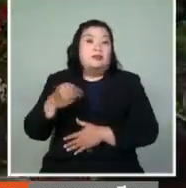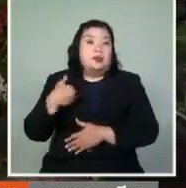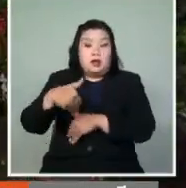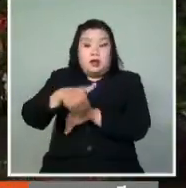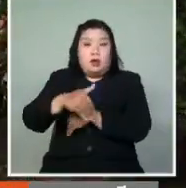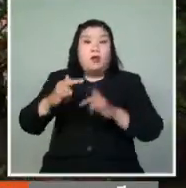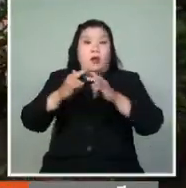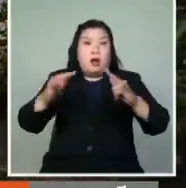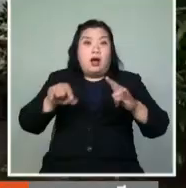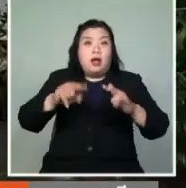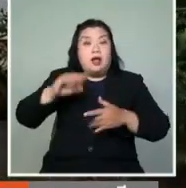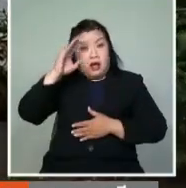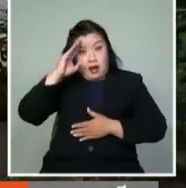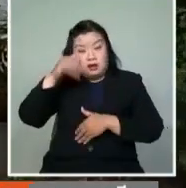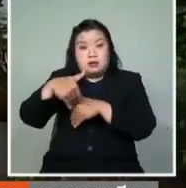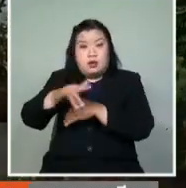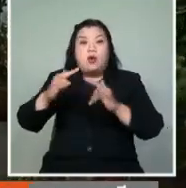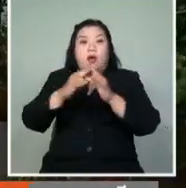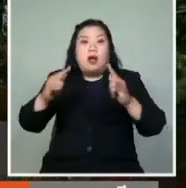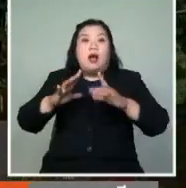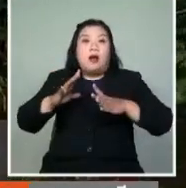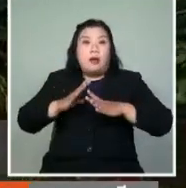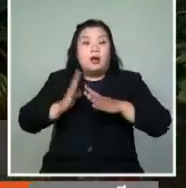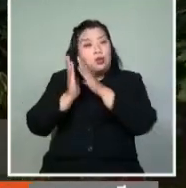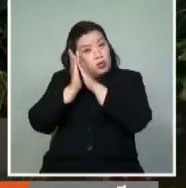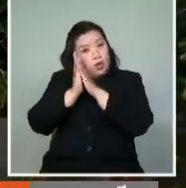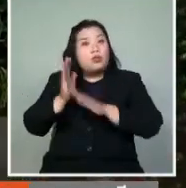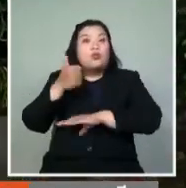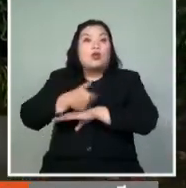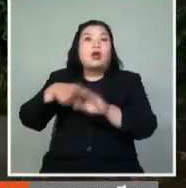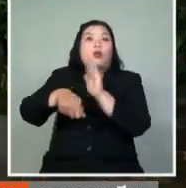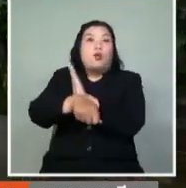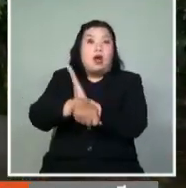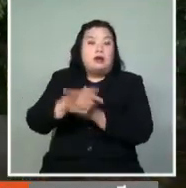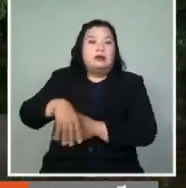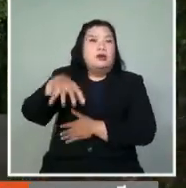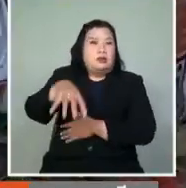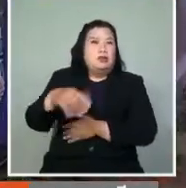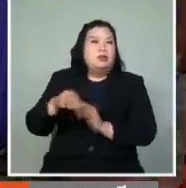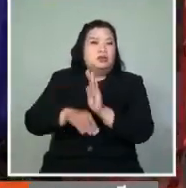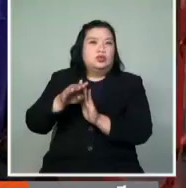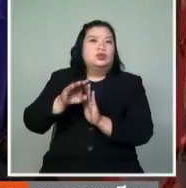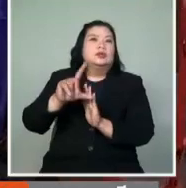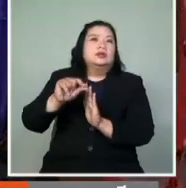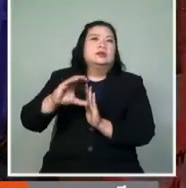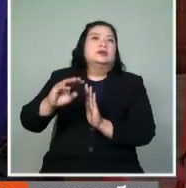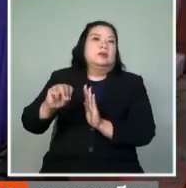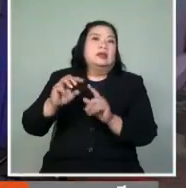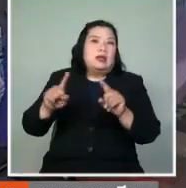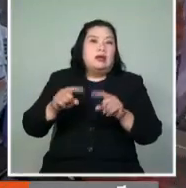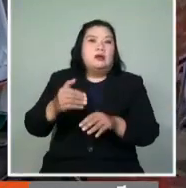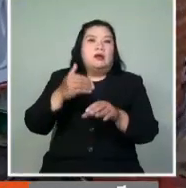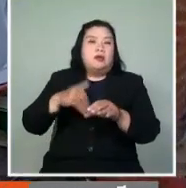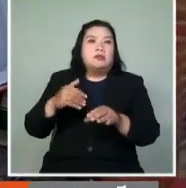หน้าจวนผู้ราชการจังหวัดนครราชสีมาซึ่งน้ำเนี่ยท่วมสูงกว่า20เซนติเมตรแต่ข้างในจวนท่านผู้ว่าเนี่ยมีระดับน้ำ